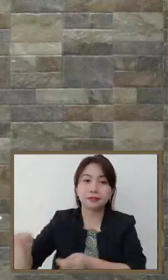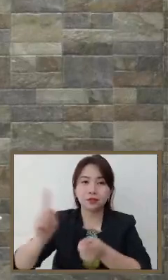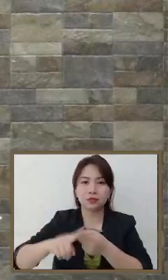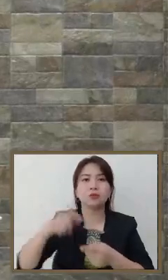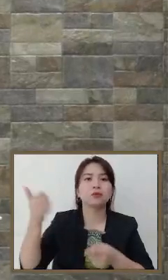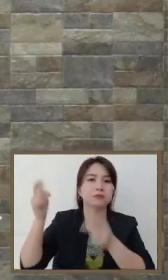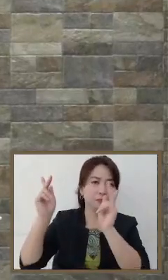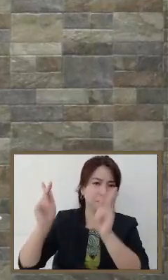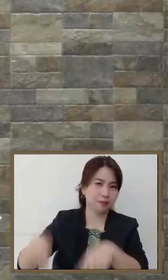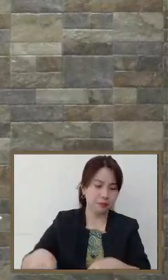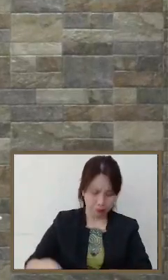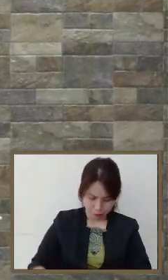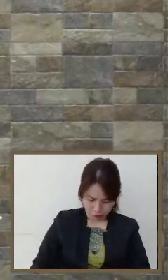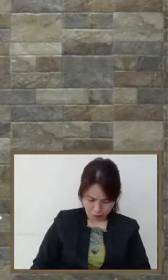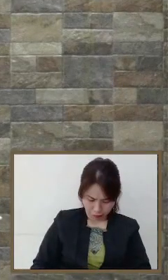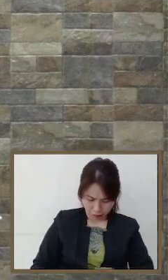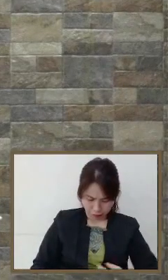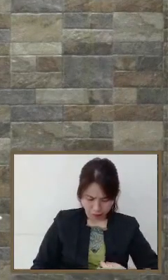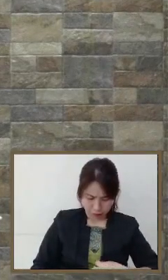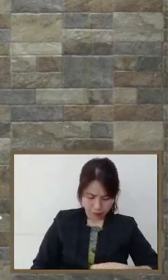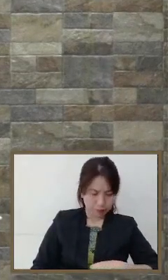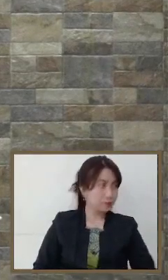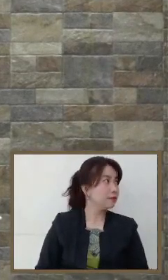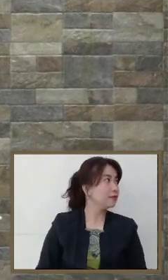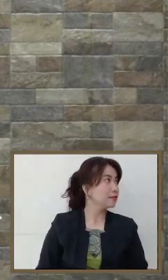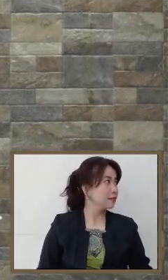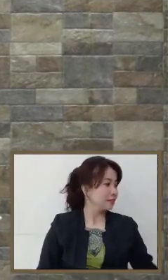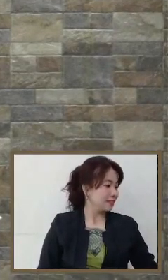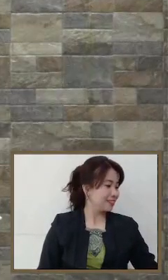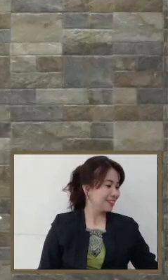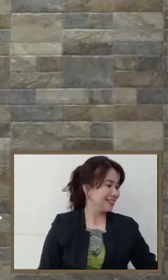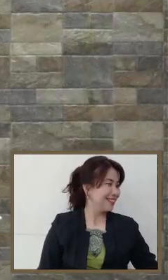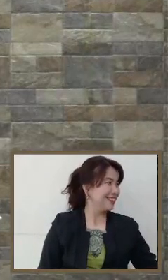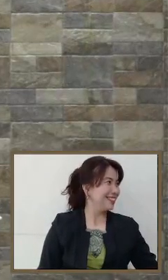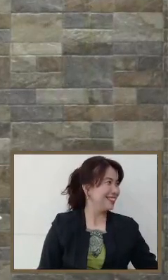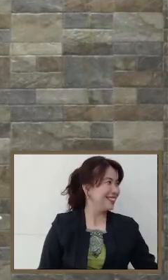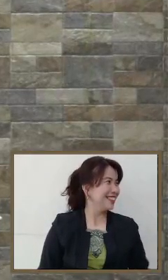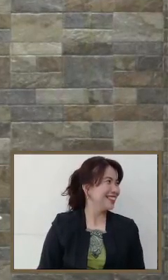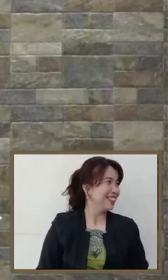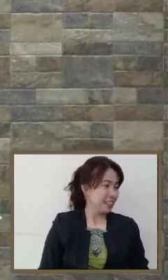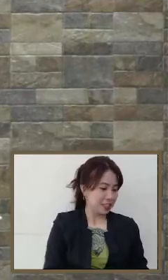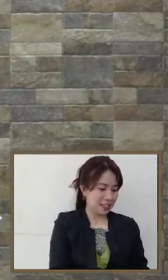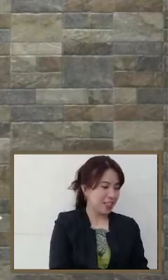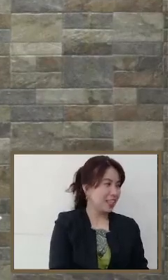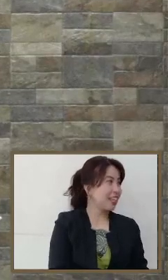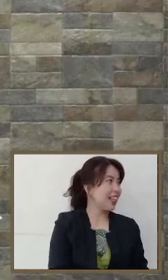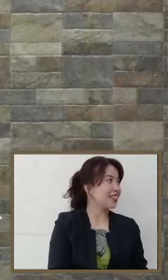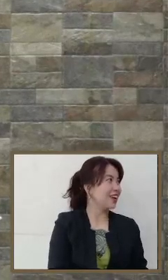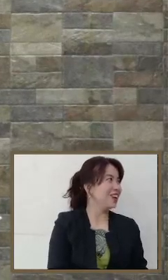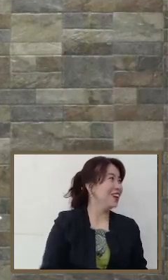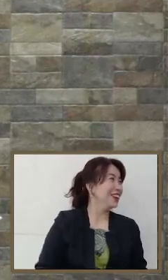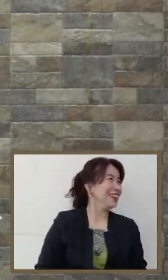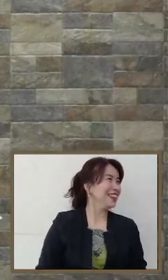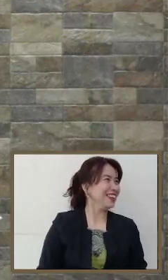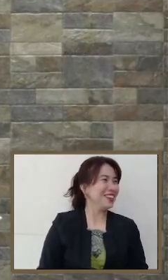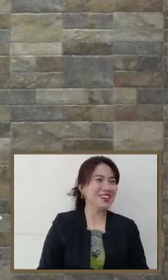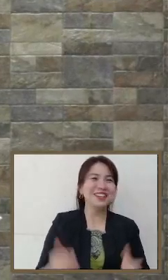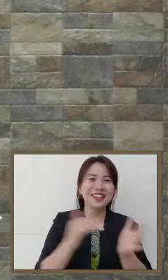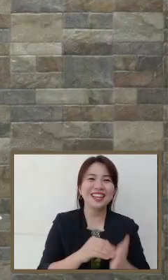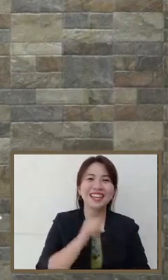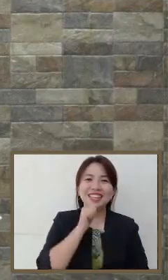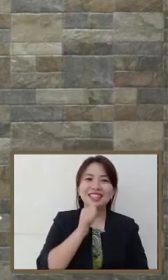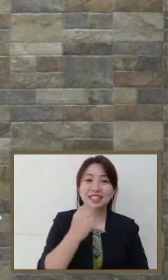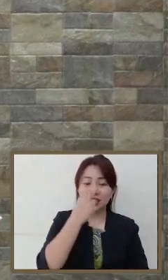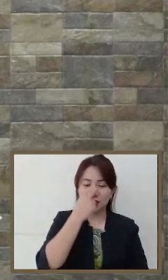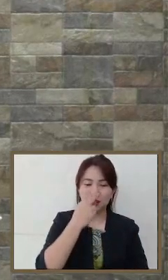kanya could you imagine Ayan mga kapatid seryosohin natin ang pagpunta natin sa church Hindi biro